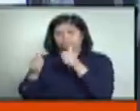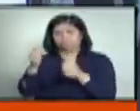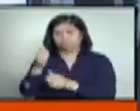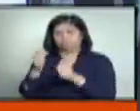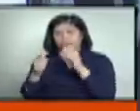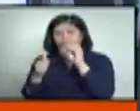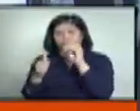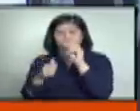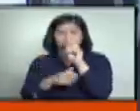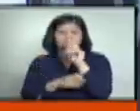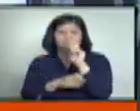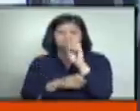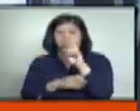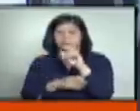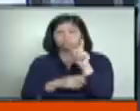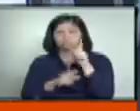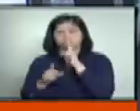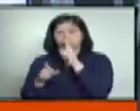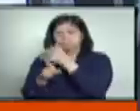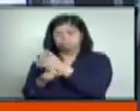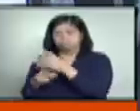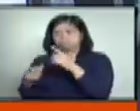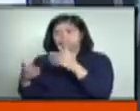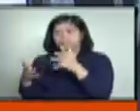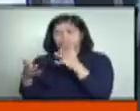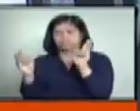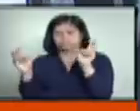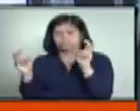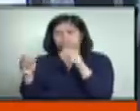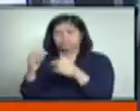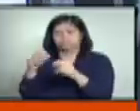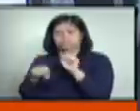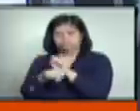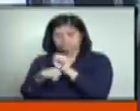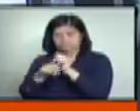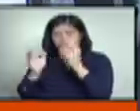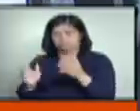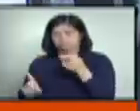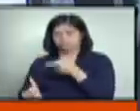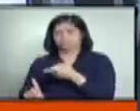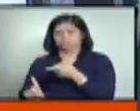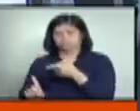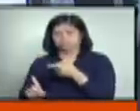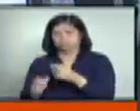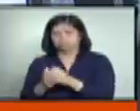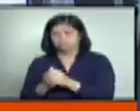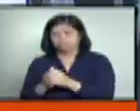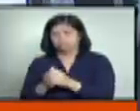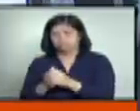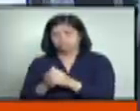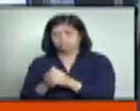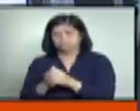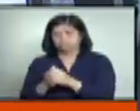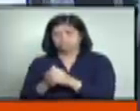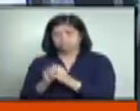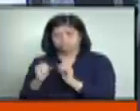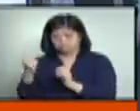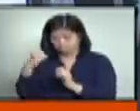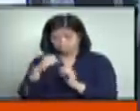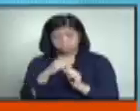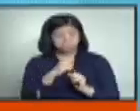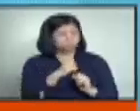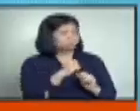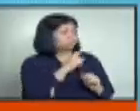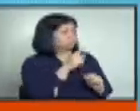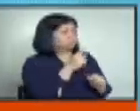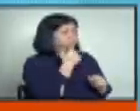subcontractor. Doon po kami talaga sa mga manggagawa. Sir, pwede yung sumagot? Yes, sir.